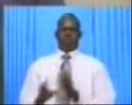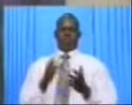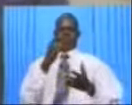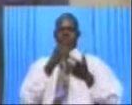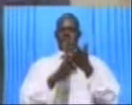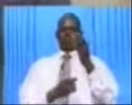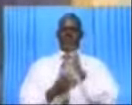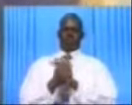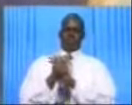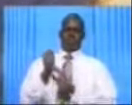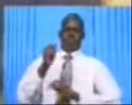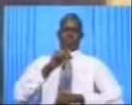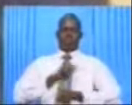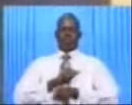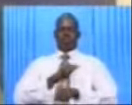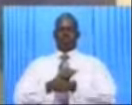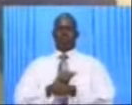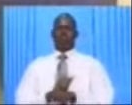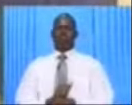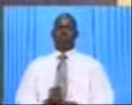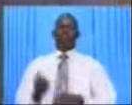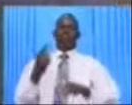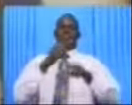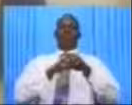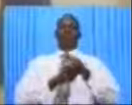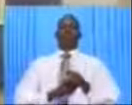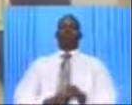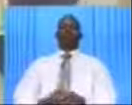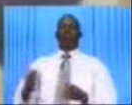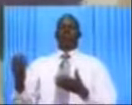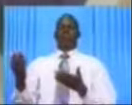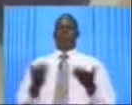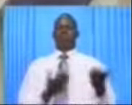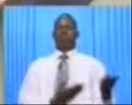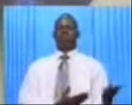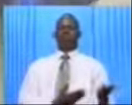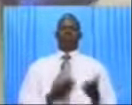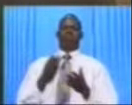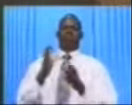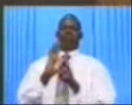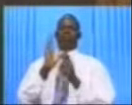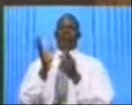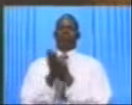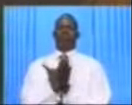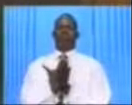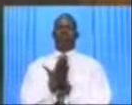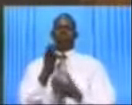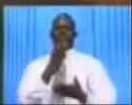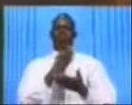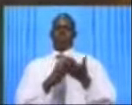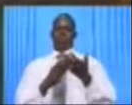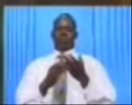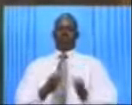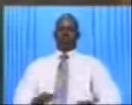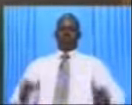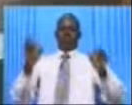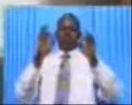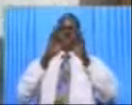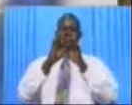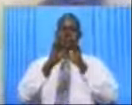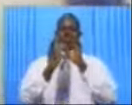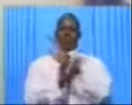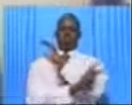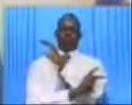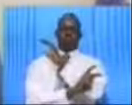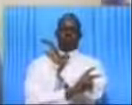sur le marché de l'emploi. À cette occasion, ils ont été invités à cultiver certaines vertus, notamment le patriotisme,